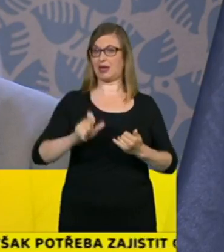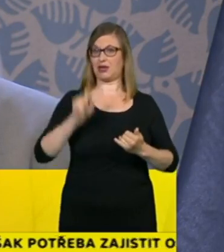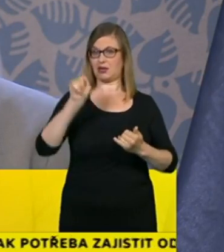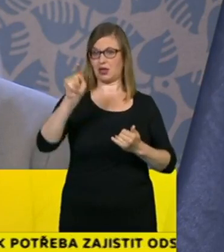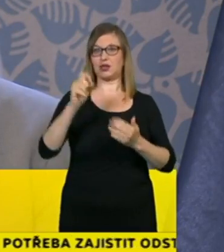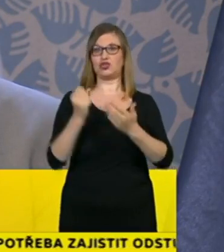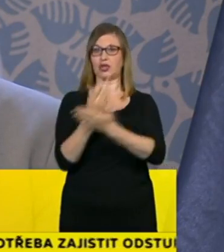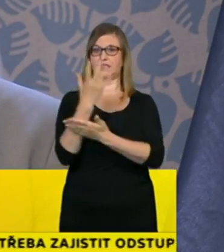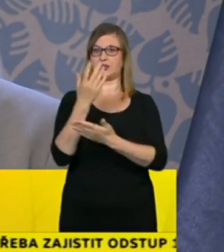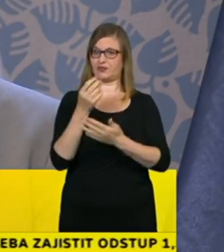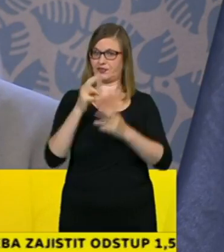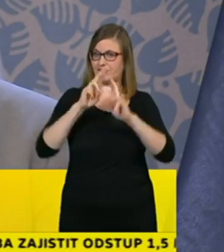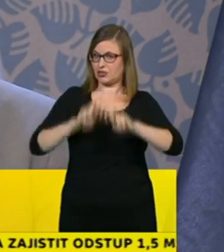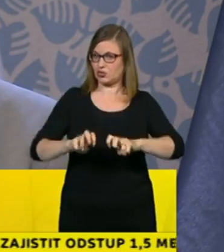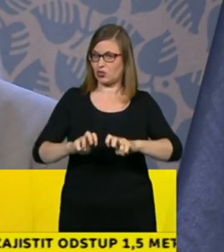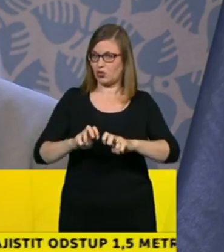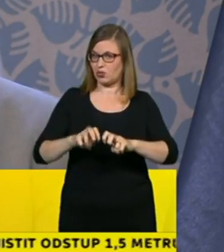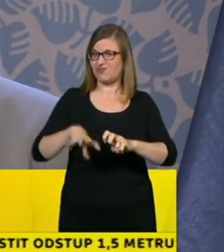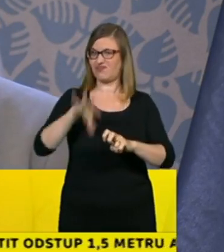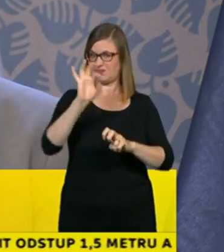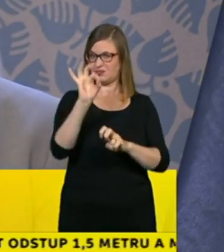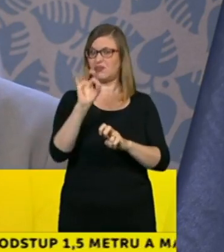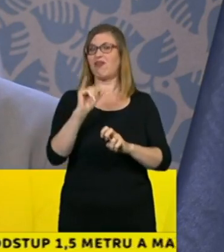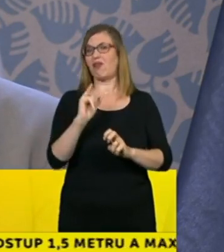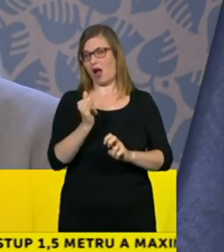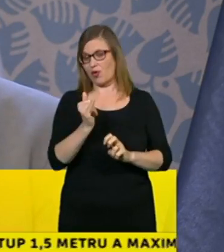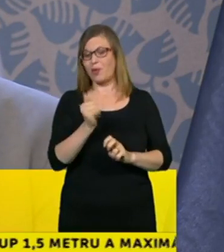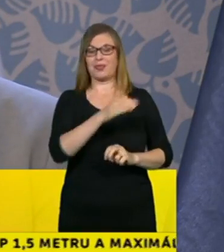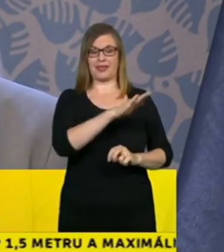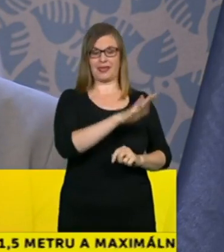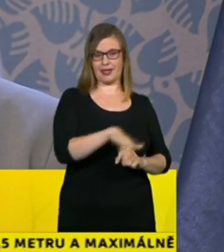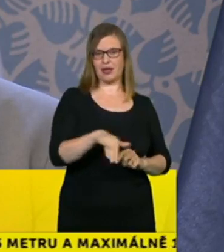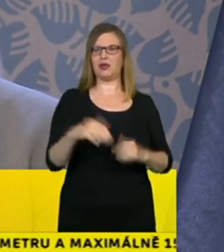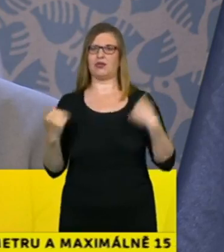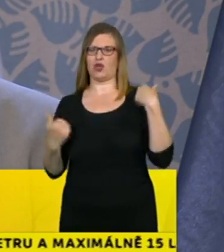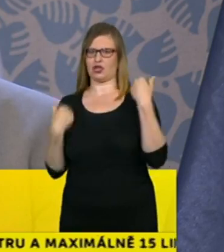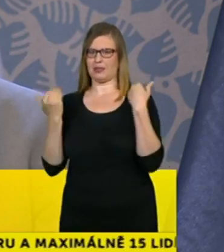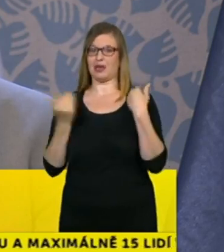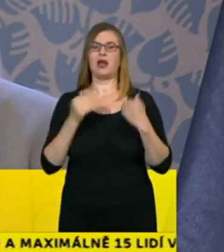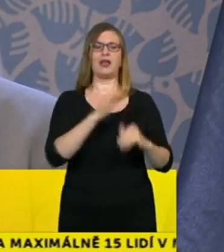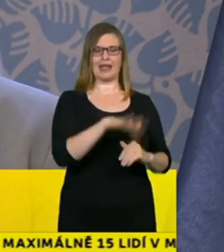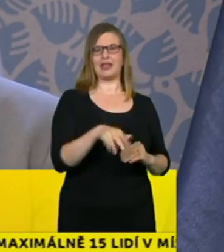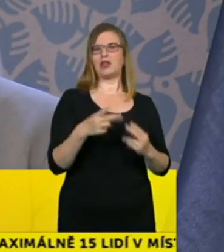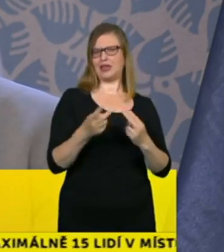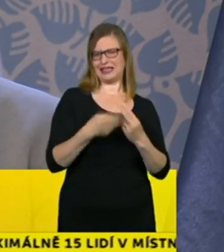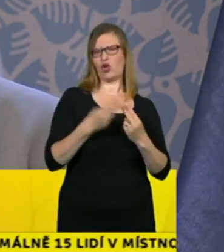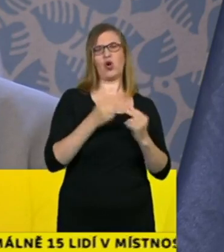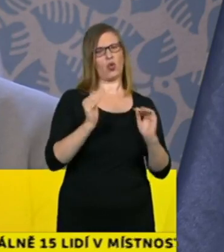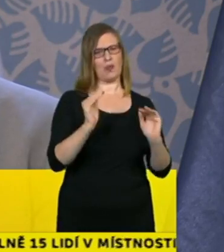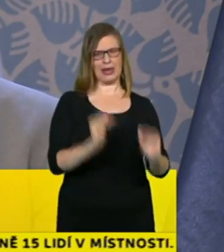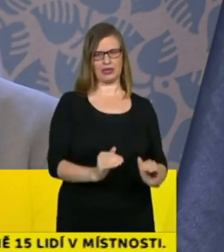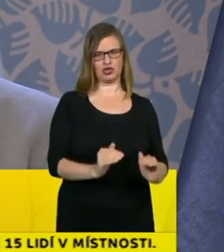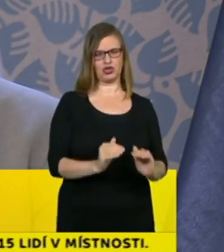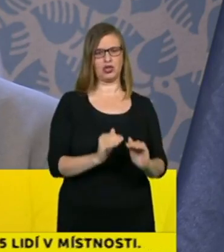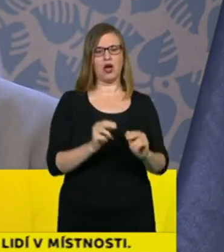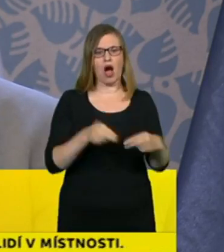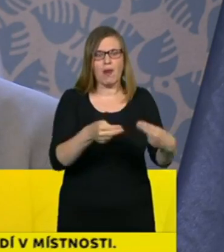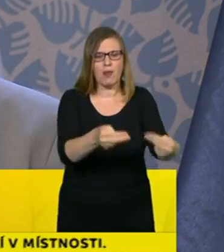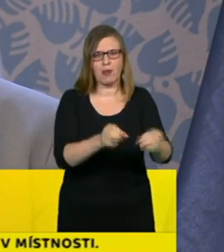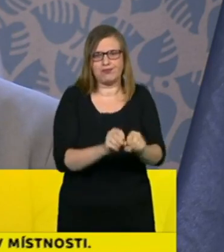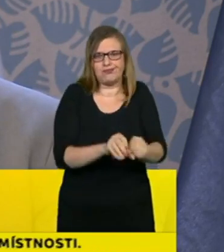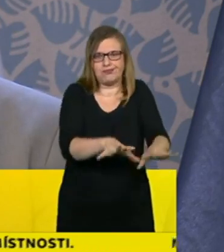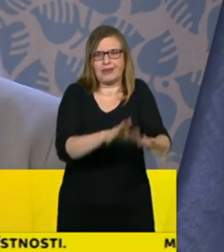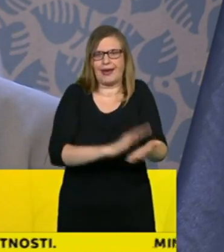relativizuje, protože tvrdí, že ano, u dětí je to podstatně menší riziko, nicméně tak, jak oni se potkávají,